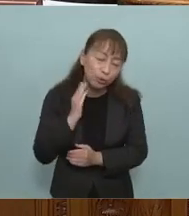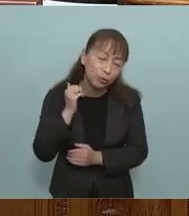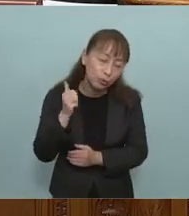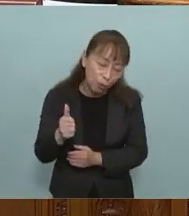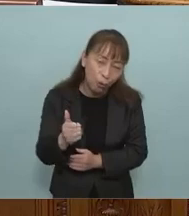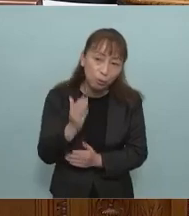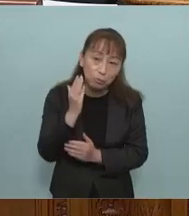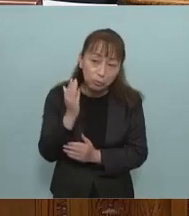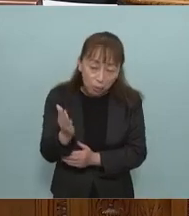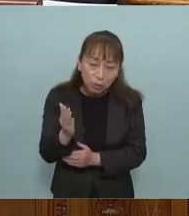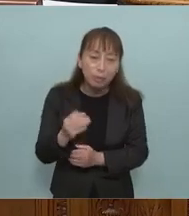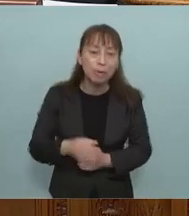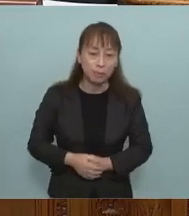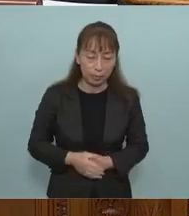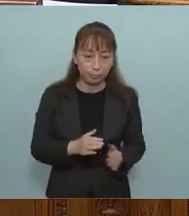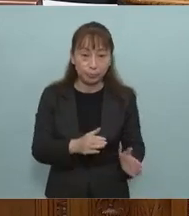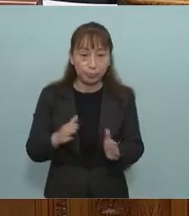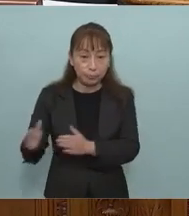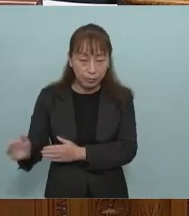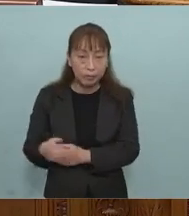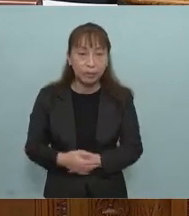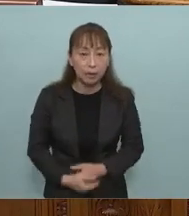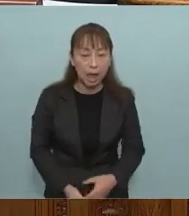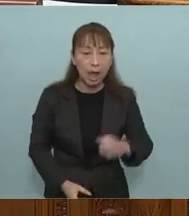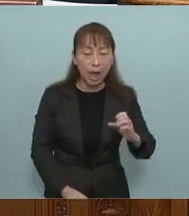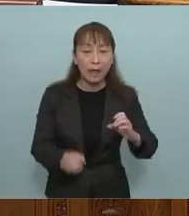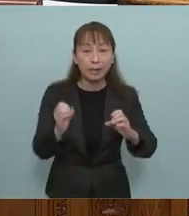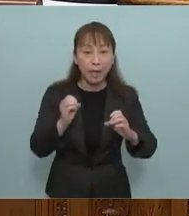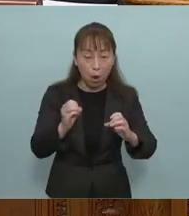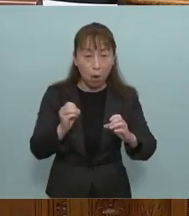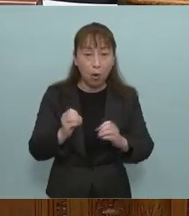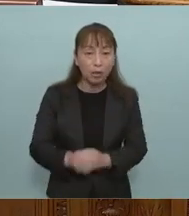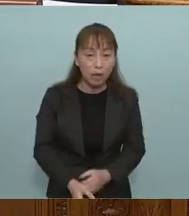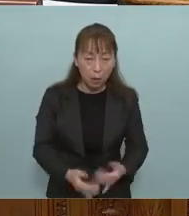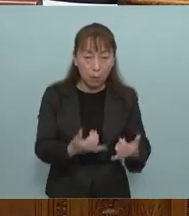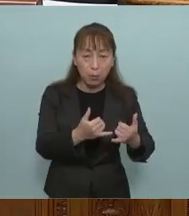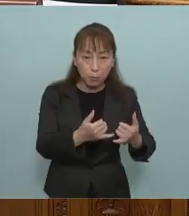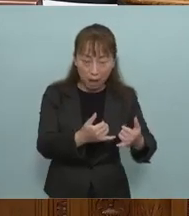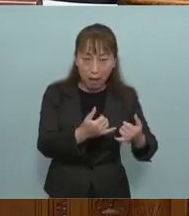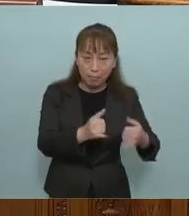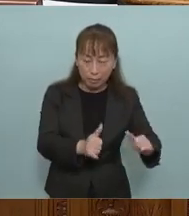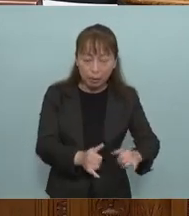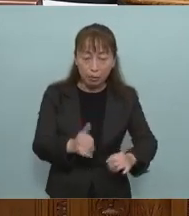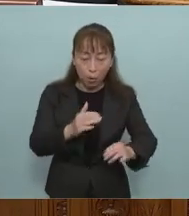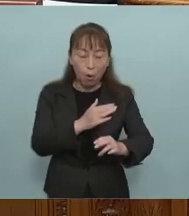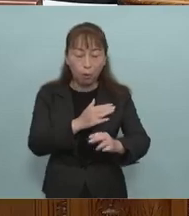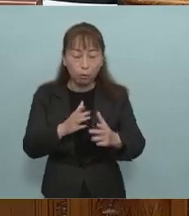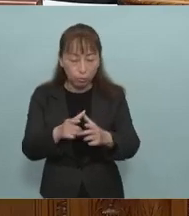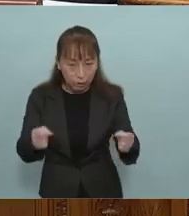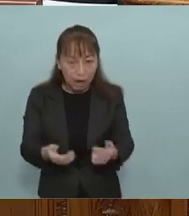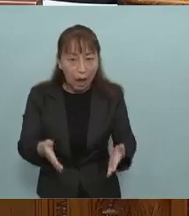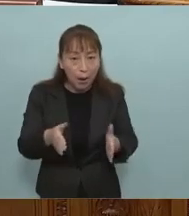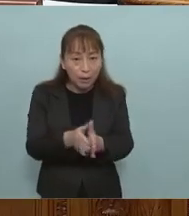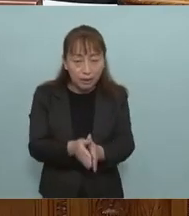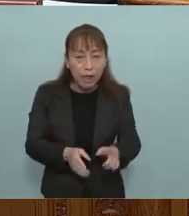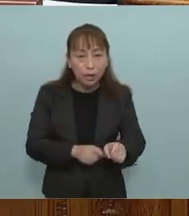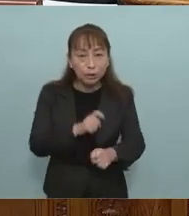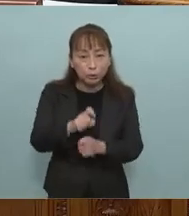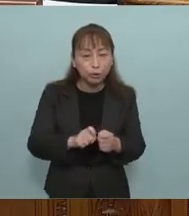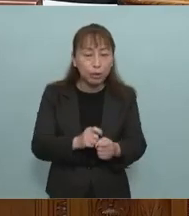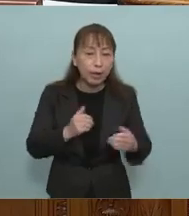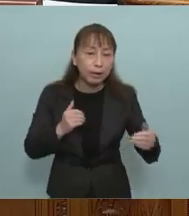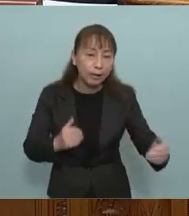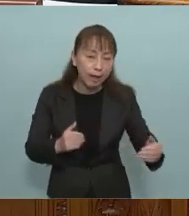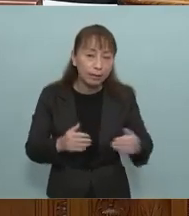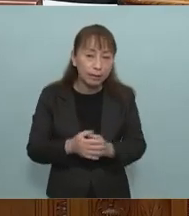政府は先般、脱炭素社会の実現には、官民合わせて10年間で150兆円規模の